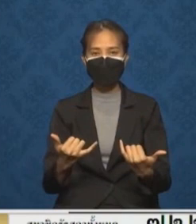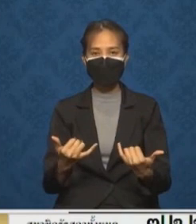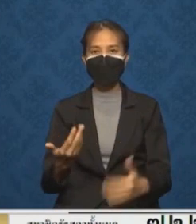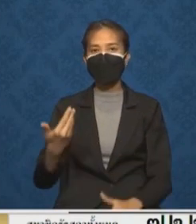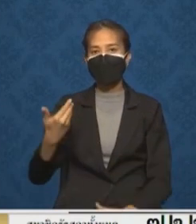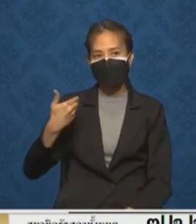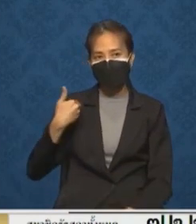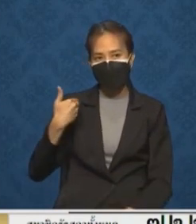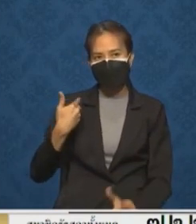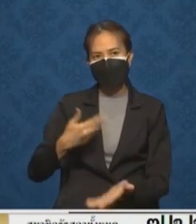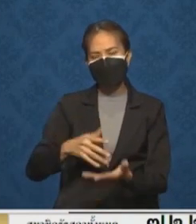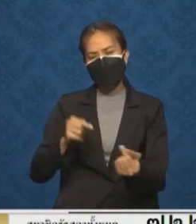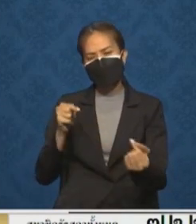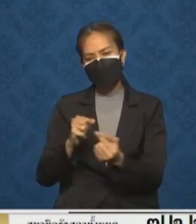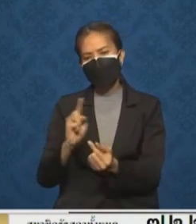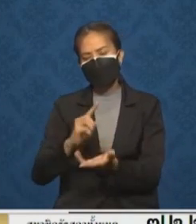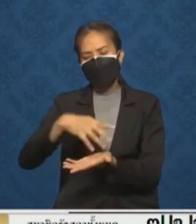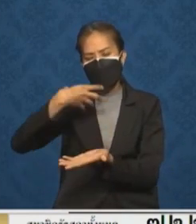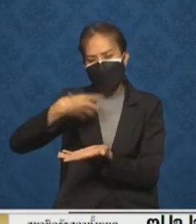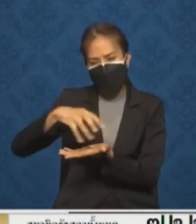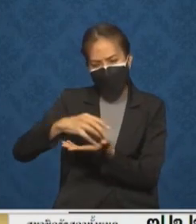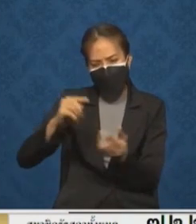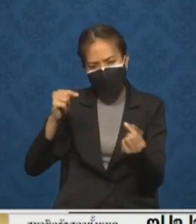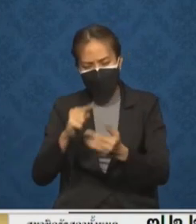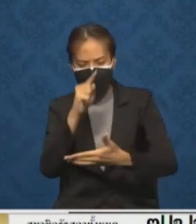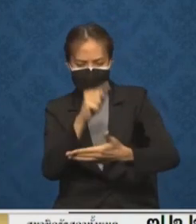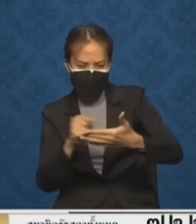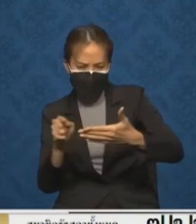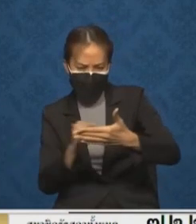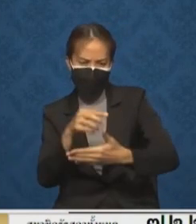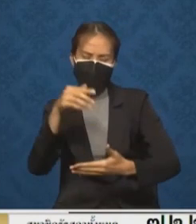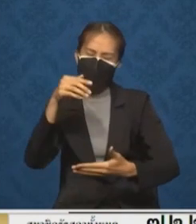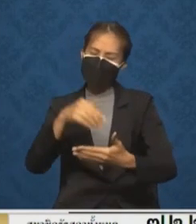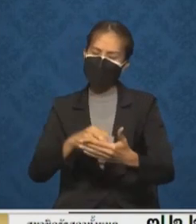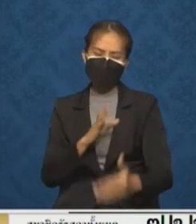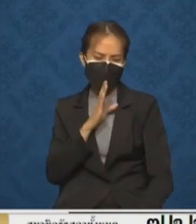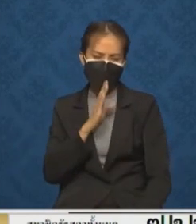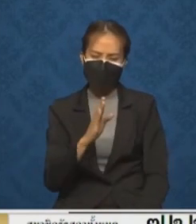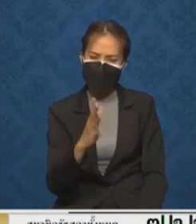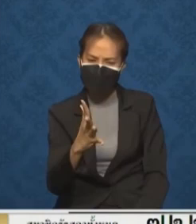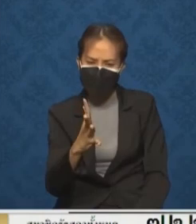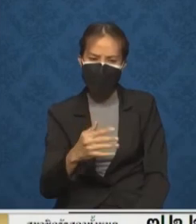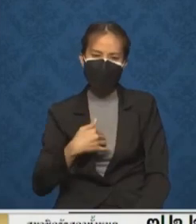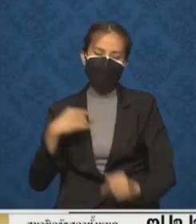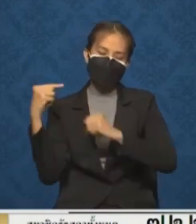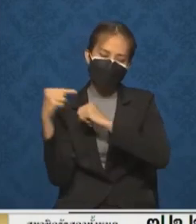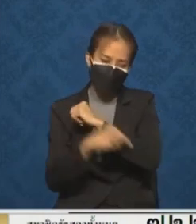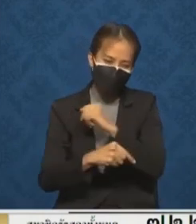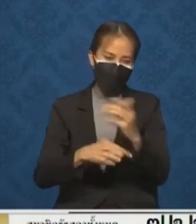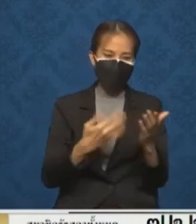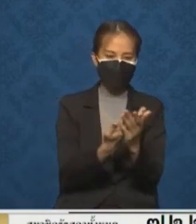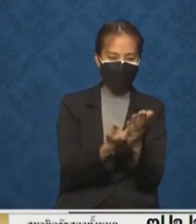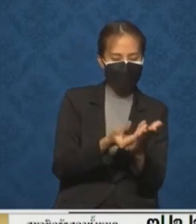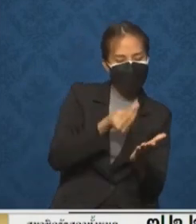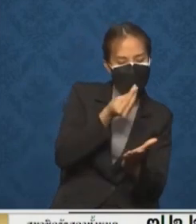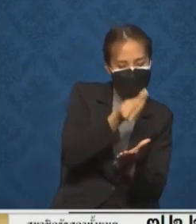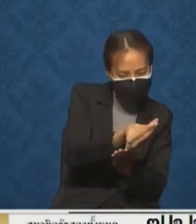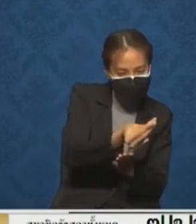ได้มีการพูดถึงการเลือกตั้งที่ไม่สุจริตเที่ยงธรรมมีการเลือกตั้งที่ซื้อสิทธิ์ขายเสียงกันค่อนข้างจะมากมายเป็นพิเศ